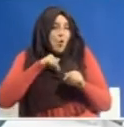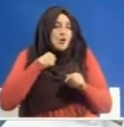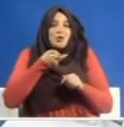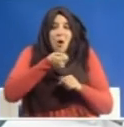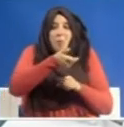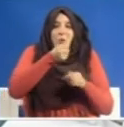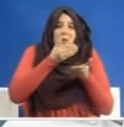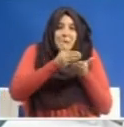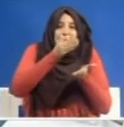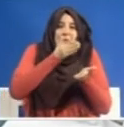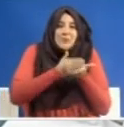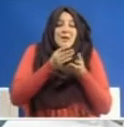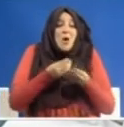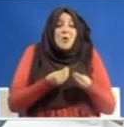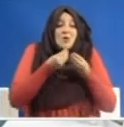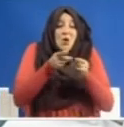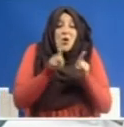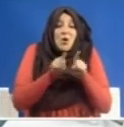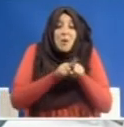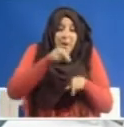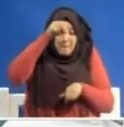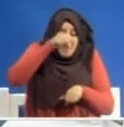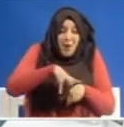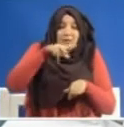تلك البذور في هؤلاء الصغار